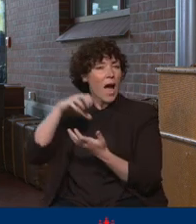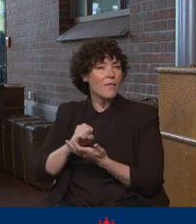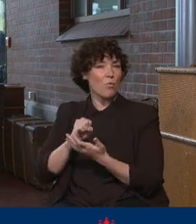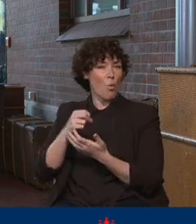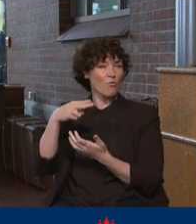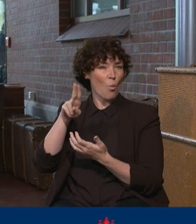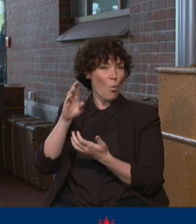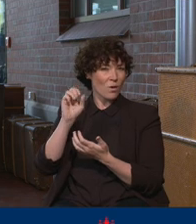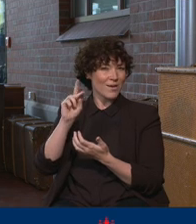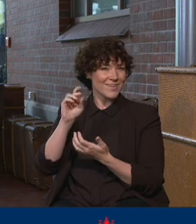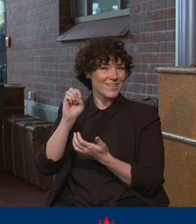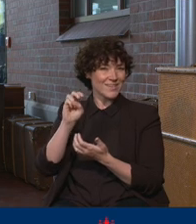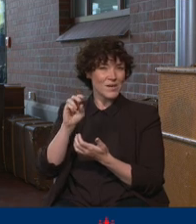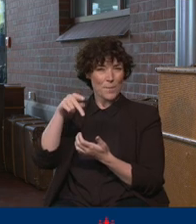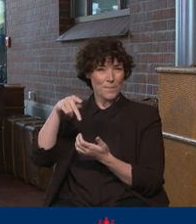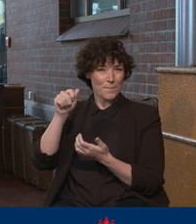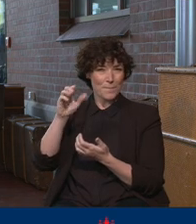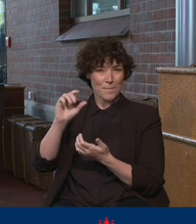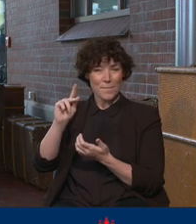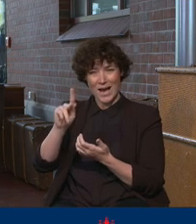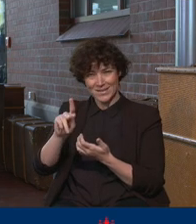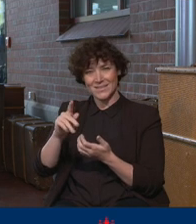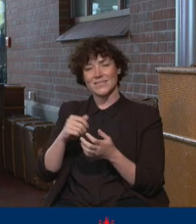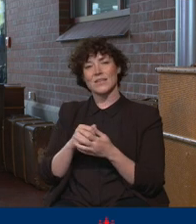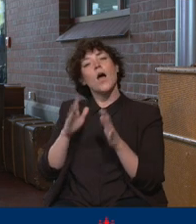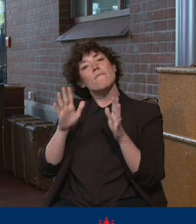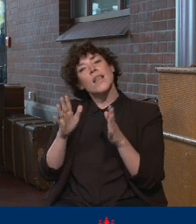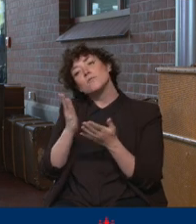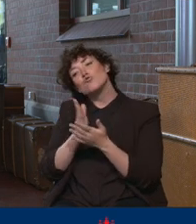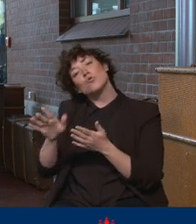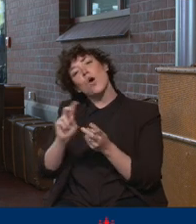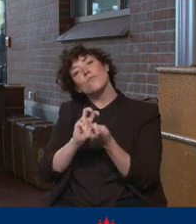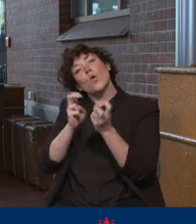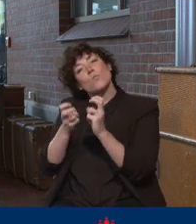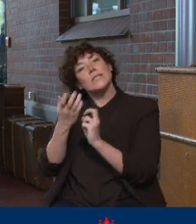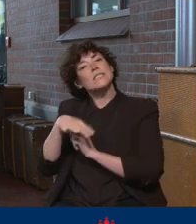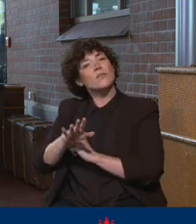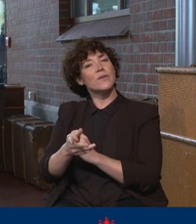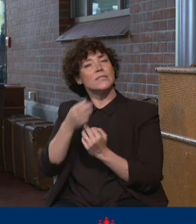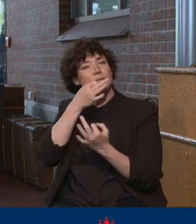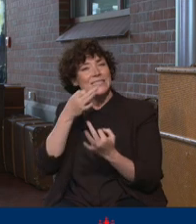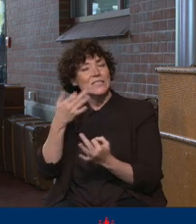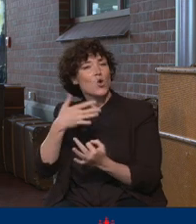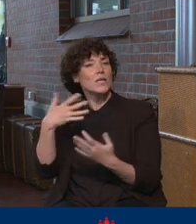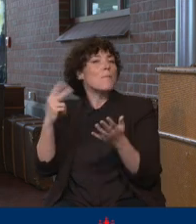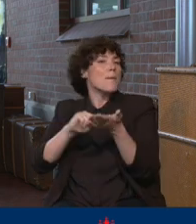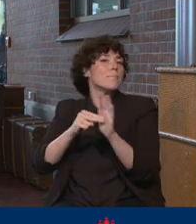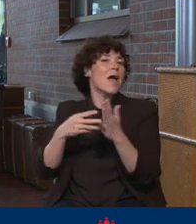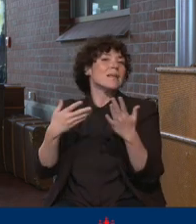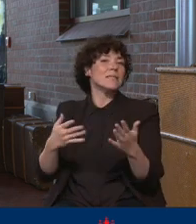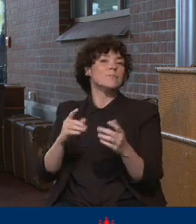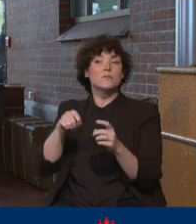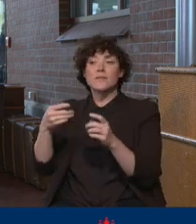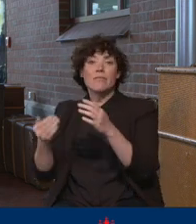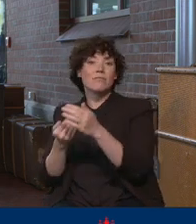schon vorgedacht sind das eine oder andere ja auch schon konkret umgesetzt ist dann gibt es einen neuen stadtteil der auf den